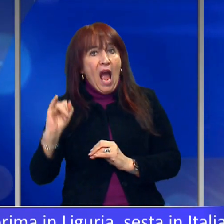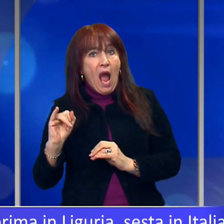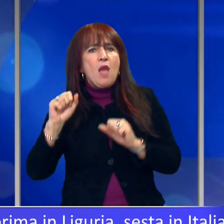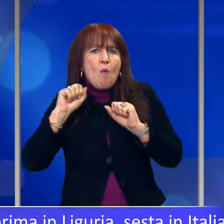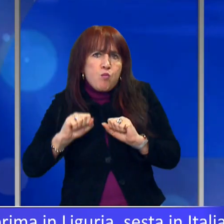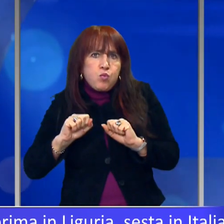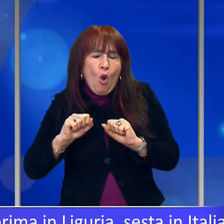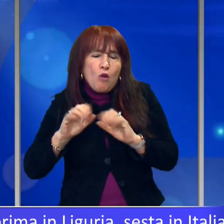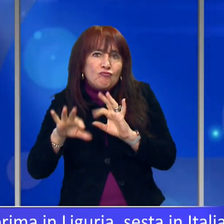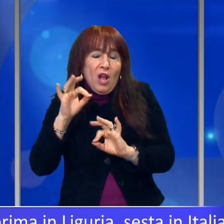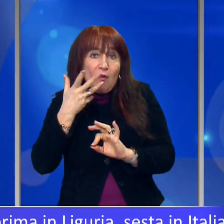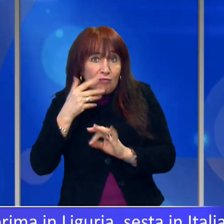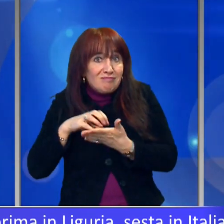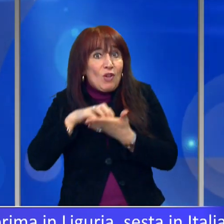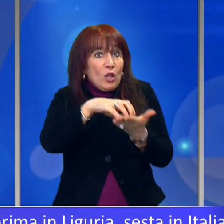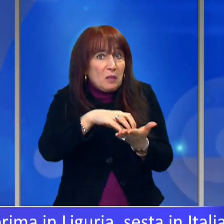se finanziarlo